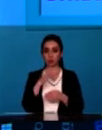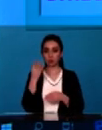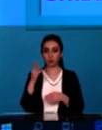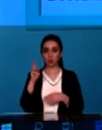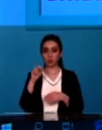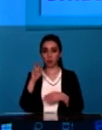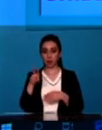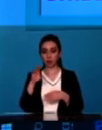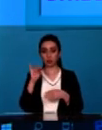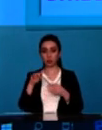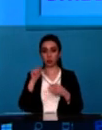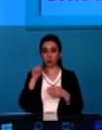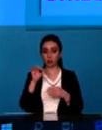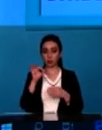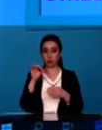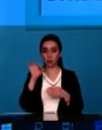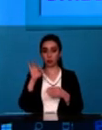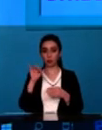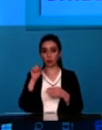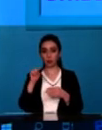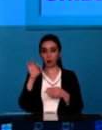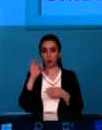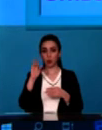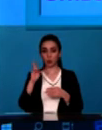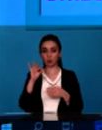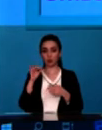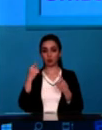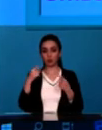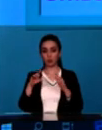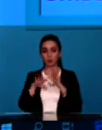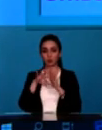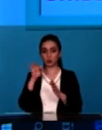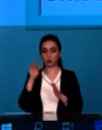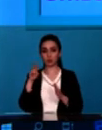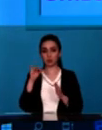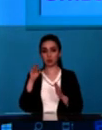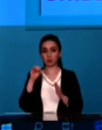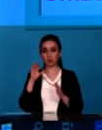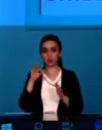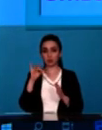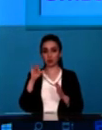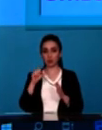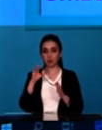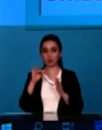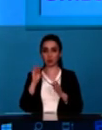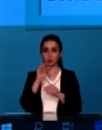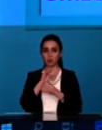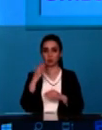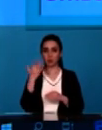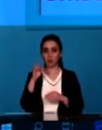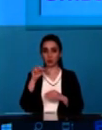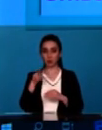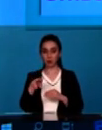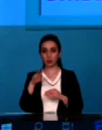балла, нажимаем ОК. Выберем другого, например, Лиссандро, добавим ему 5